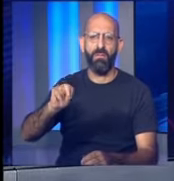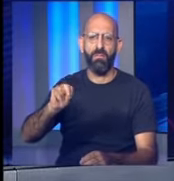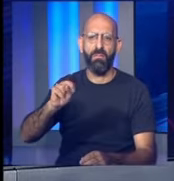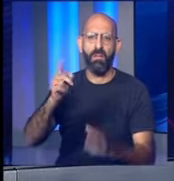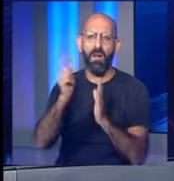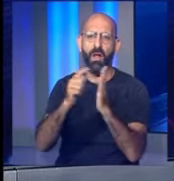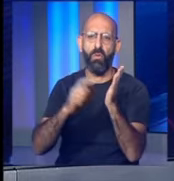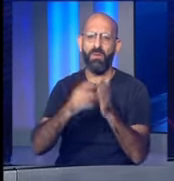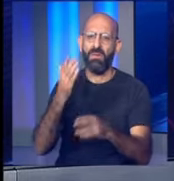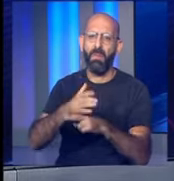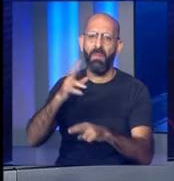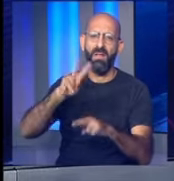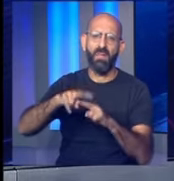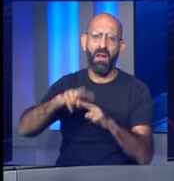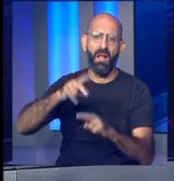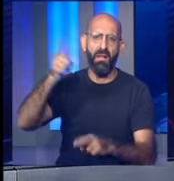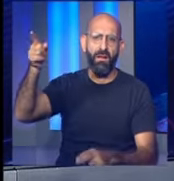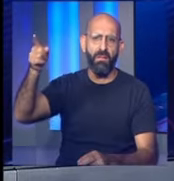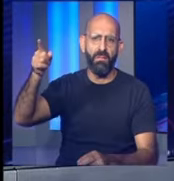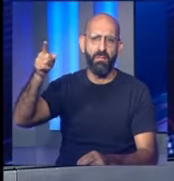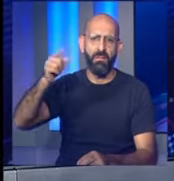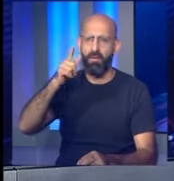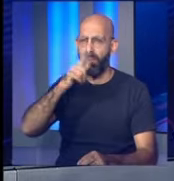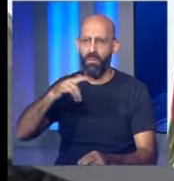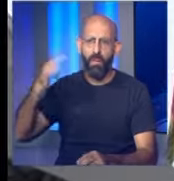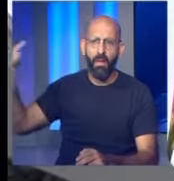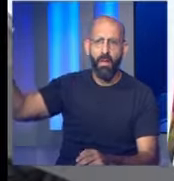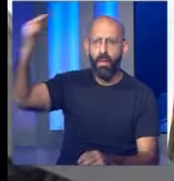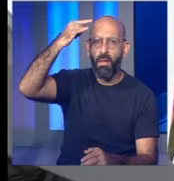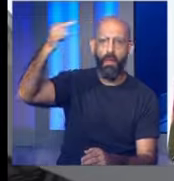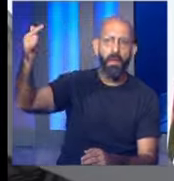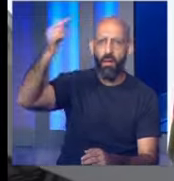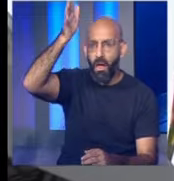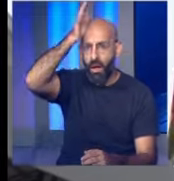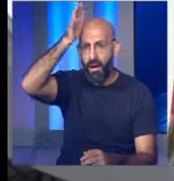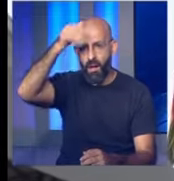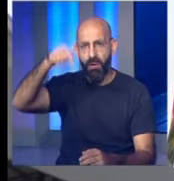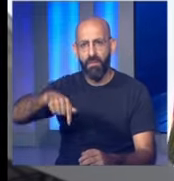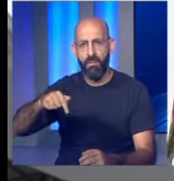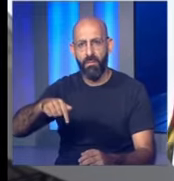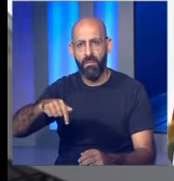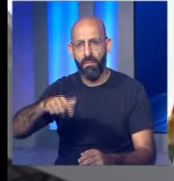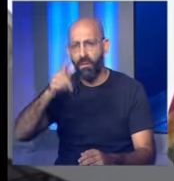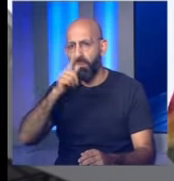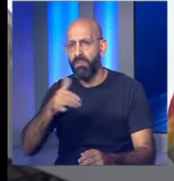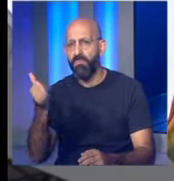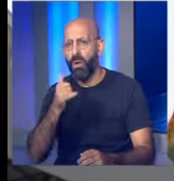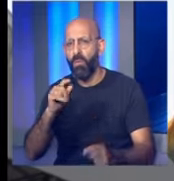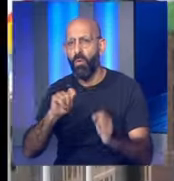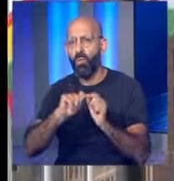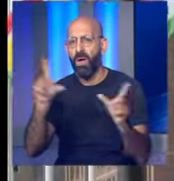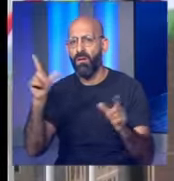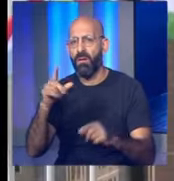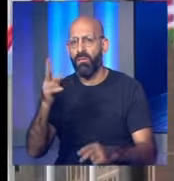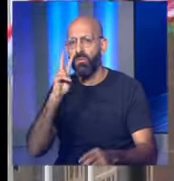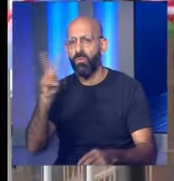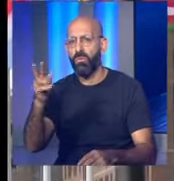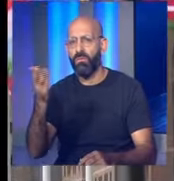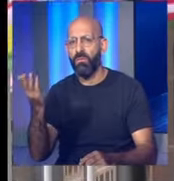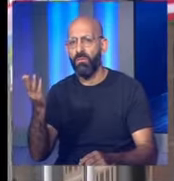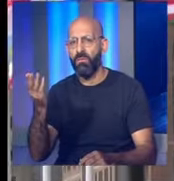الأمن الدولي تضمنت إدانة للانتهاك الصارخ الذي ارتكبته إسرائيل باستخدام المجال الجوي